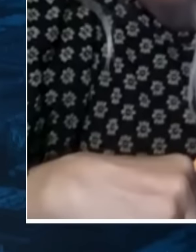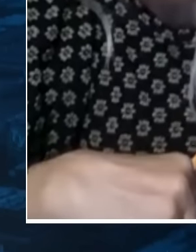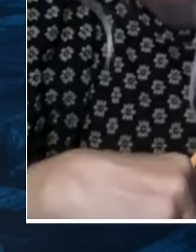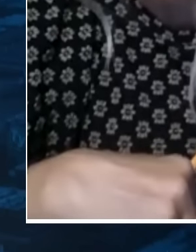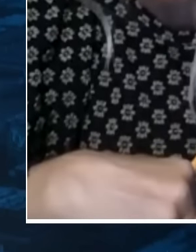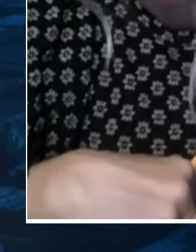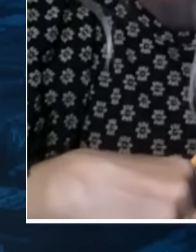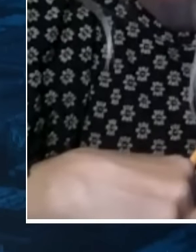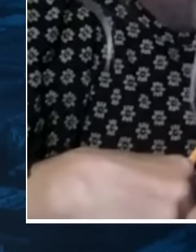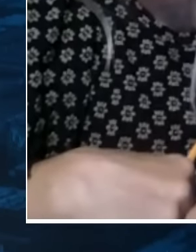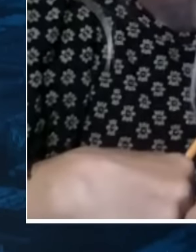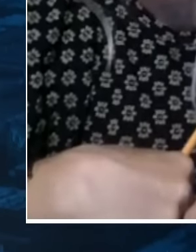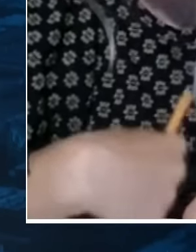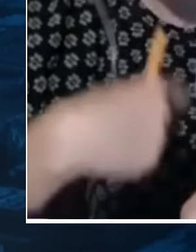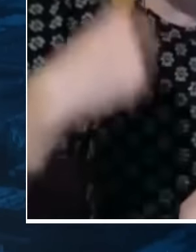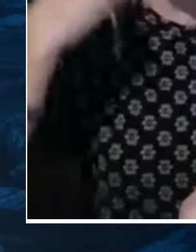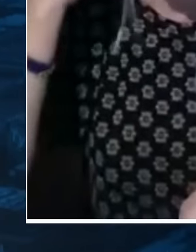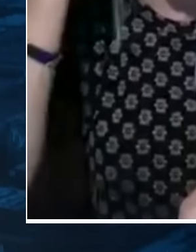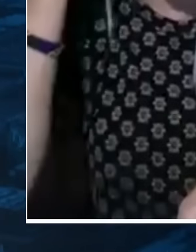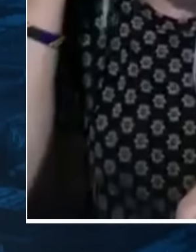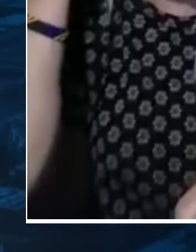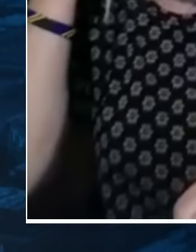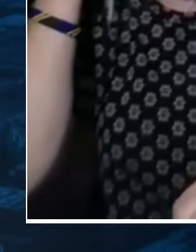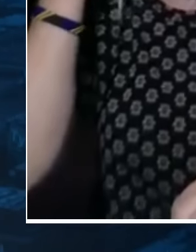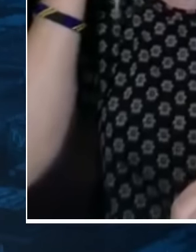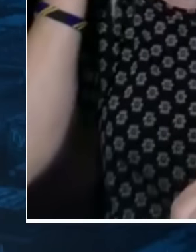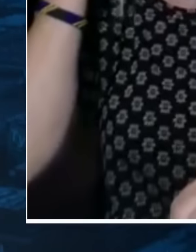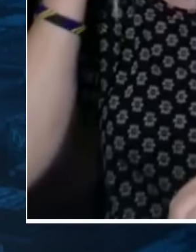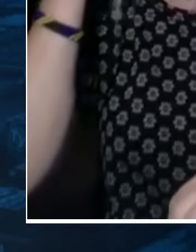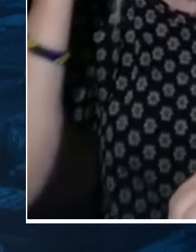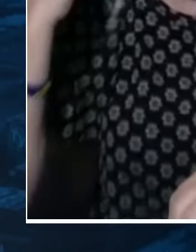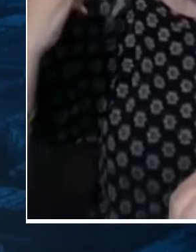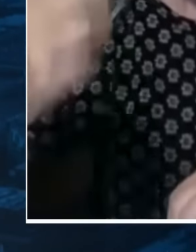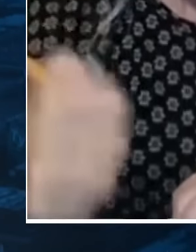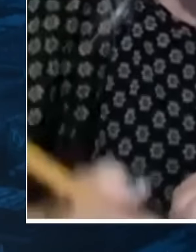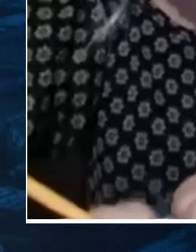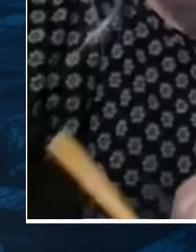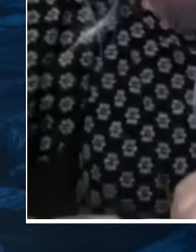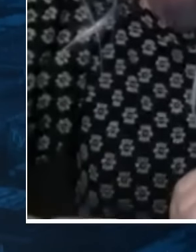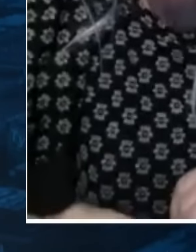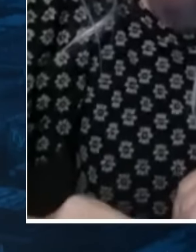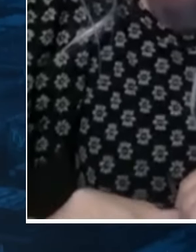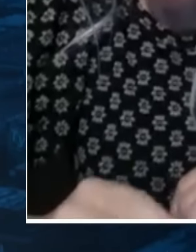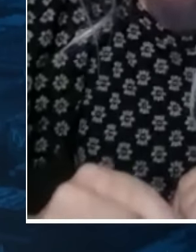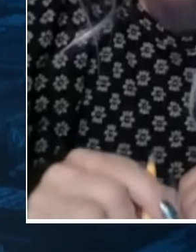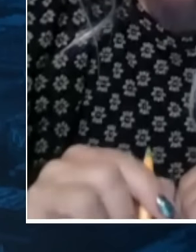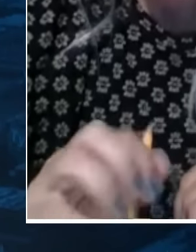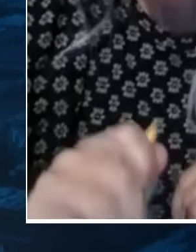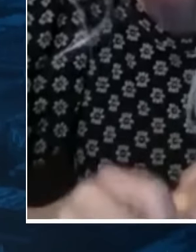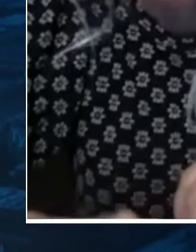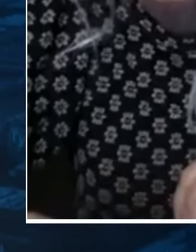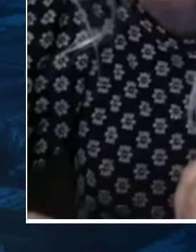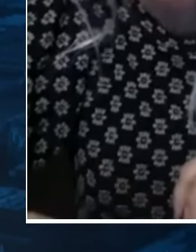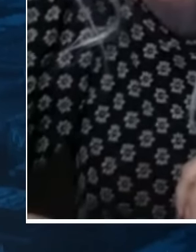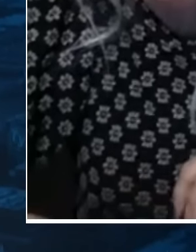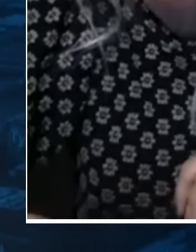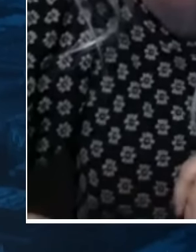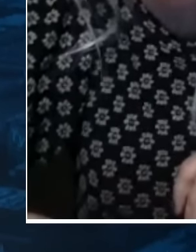krok przed późniejszymi zmianami Natomiast jeśli chodzi o referendum to my jesteśmy przeciwni bo praw